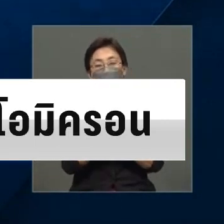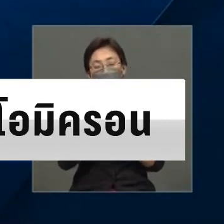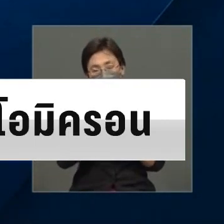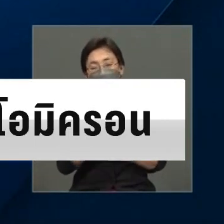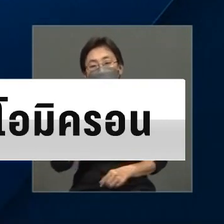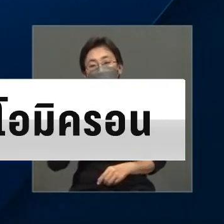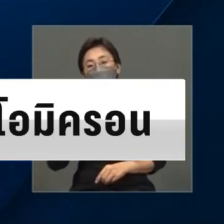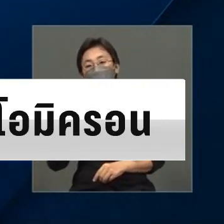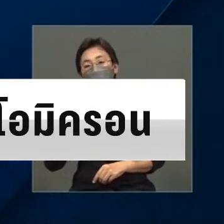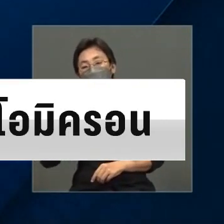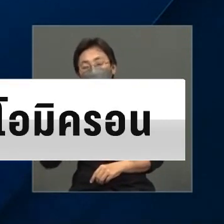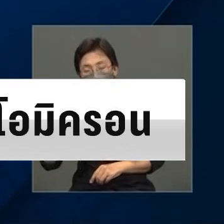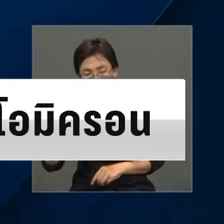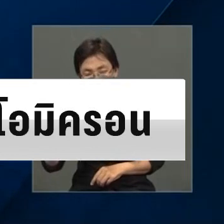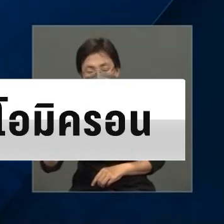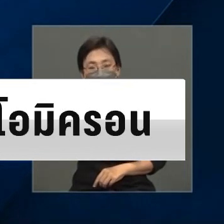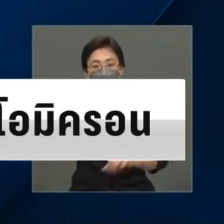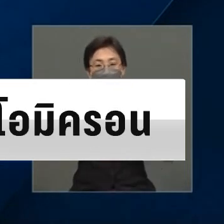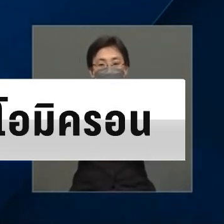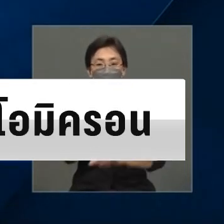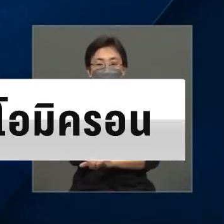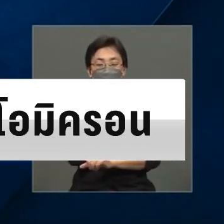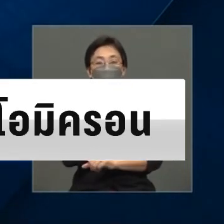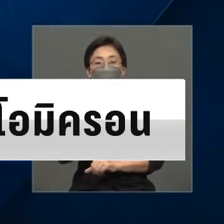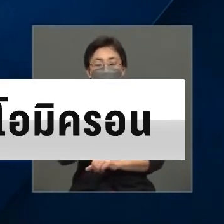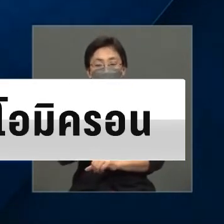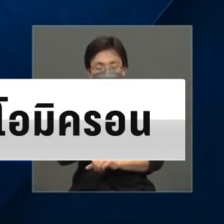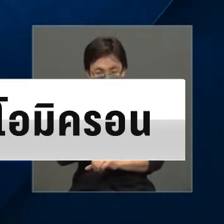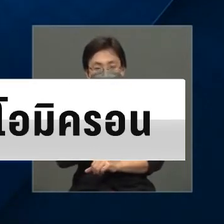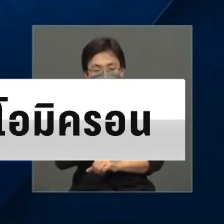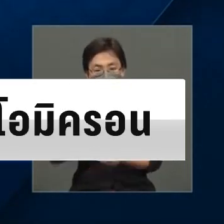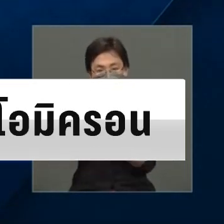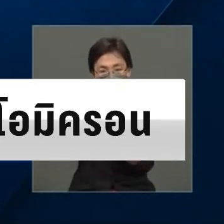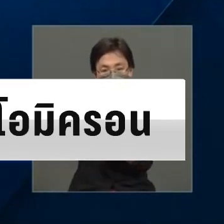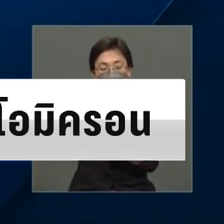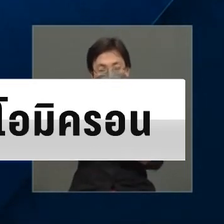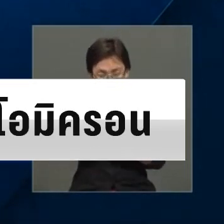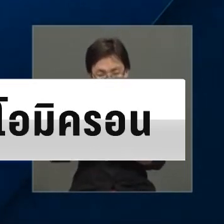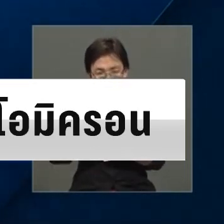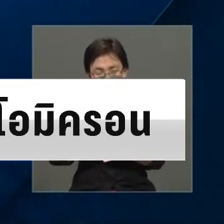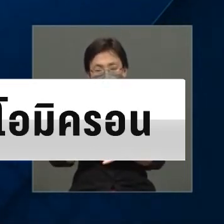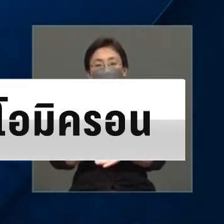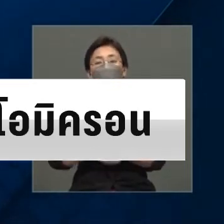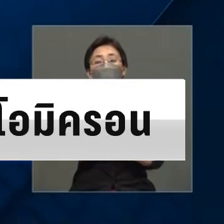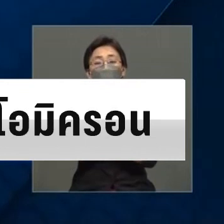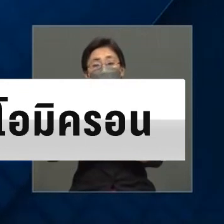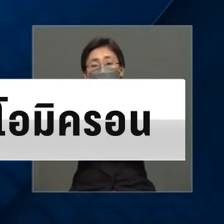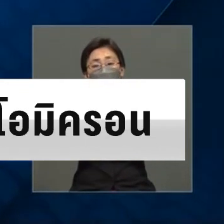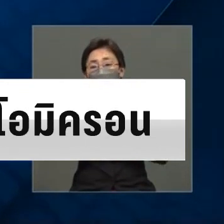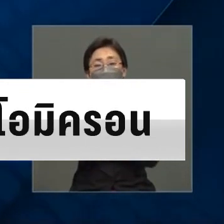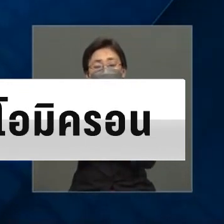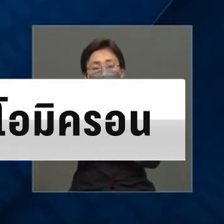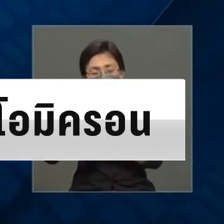สัดส่วนขององค์ Nikonอยู่ที่ 0.2 3% Alpha 0.17เปอร์เซ็นต์อย่างไรก็ตามไม่ว่า